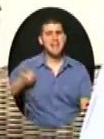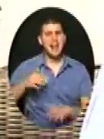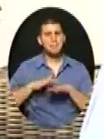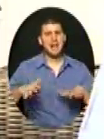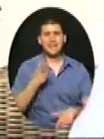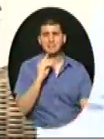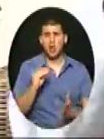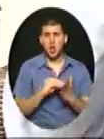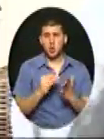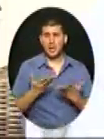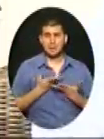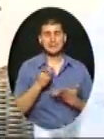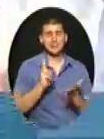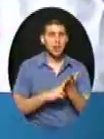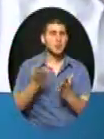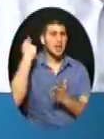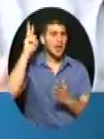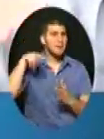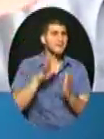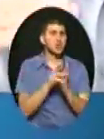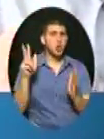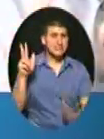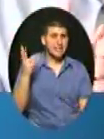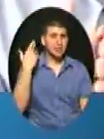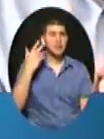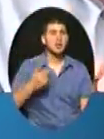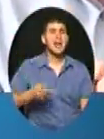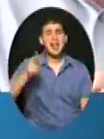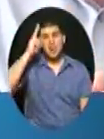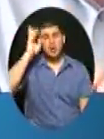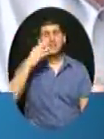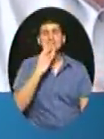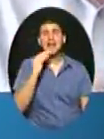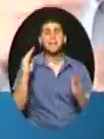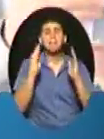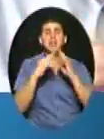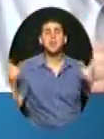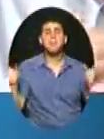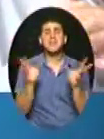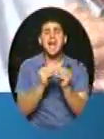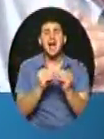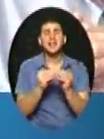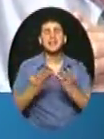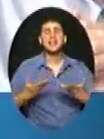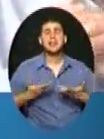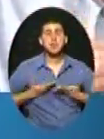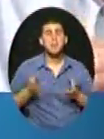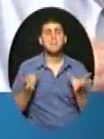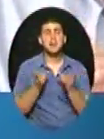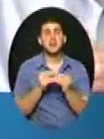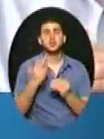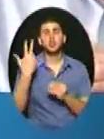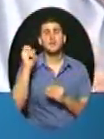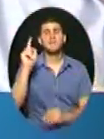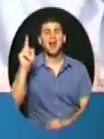קיבלתי זה נכון ל-2013 כאשר הליכוד וישראל ביתינו יחדיו קיבלנו ביחד רק